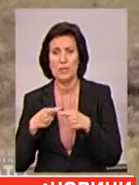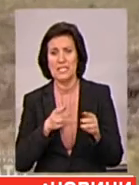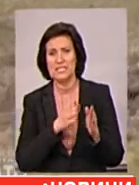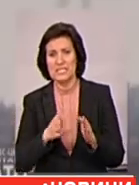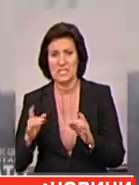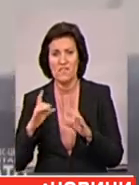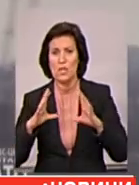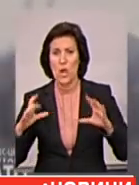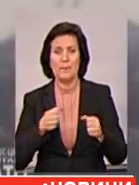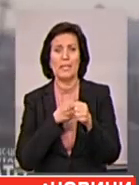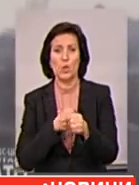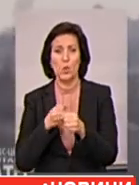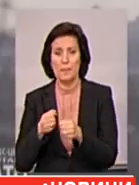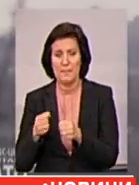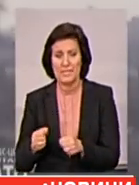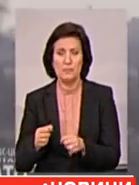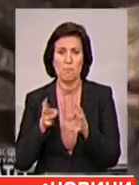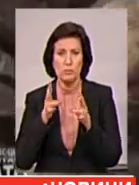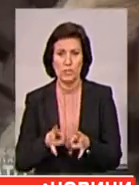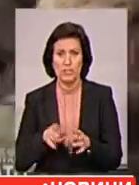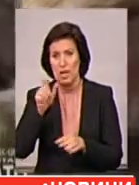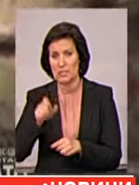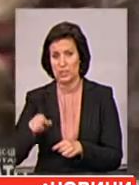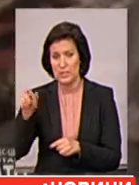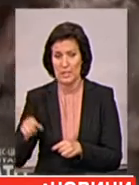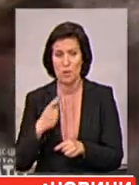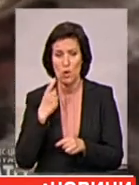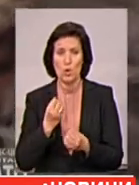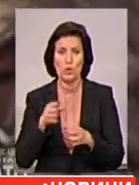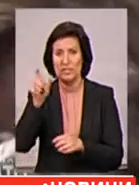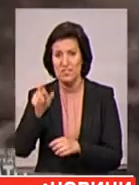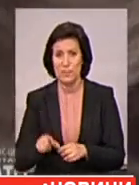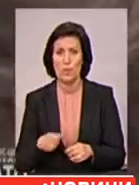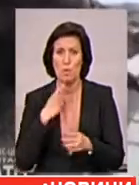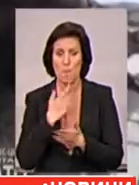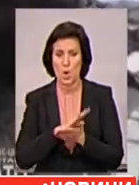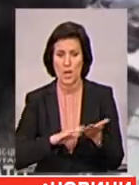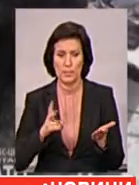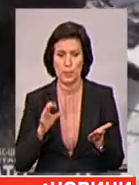та великокаліберних кулеметів. Постраждали місцеві жителі. Одного цивільного було поранено.